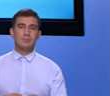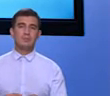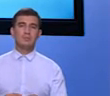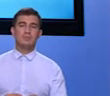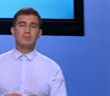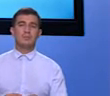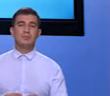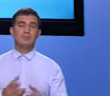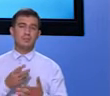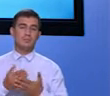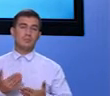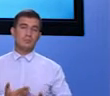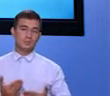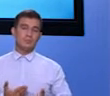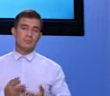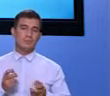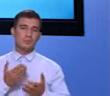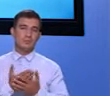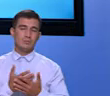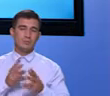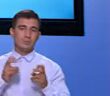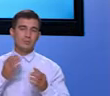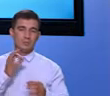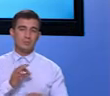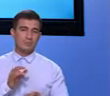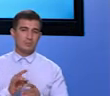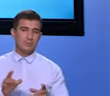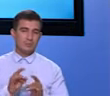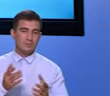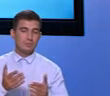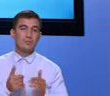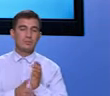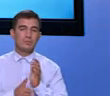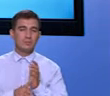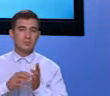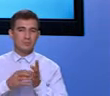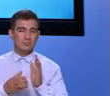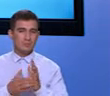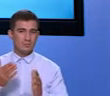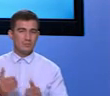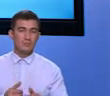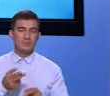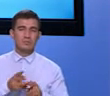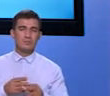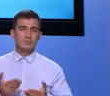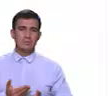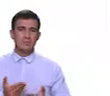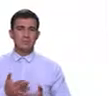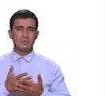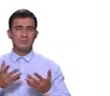Endi ijtimoiy hayot tarzini ko'radigan bo'lsak, sizga ma'lum 6-sinfdan ijtimoiy